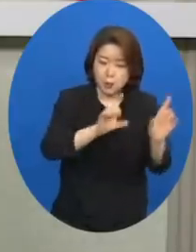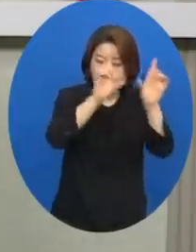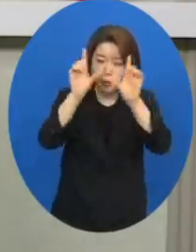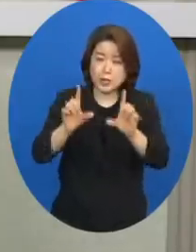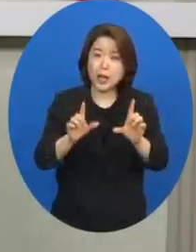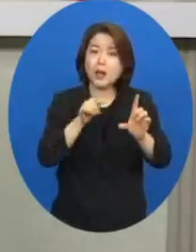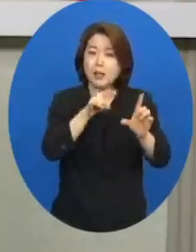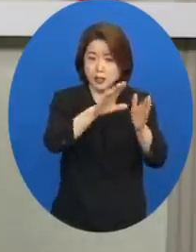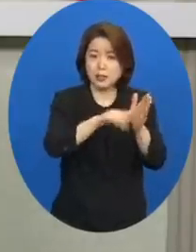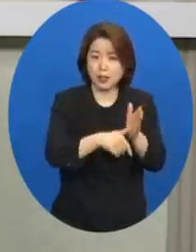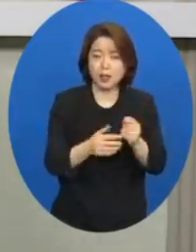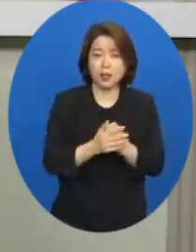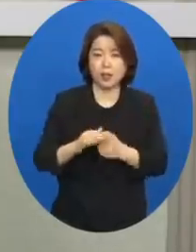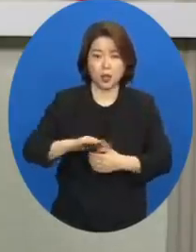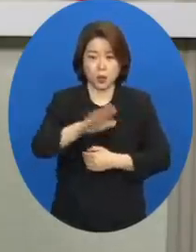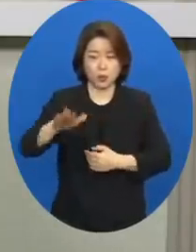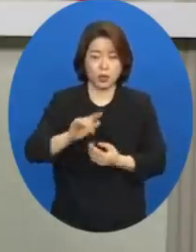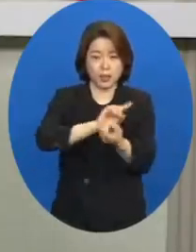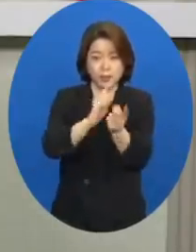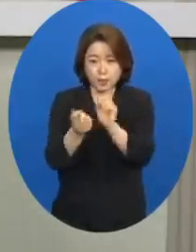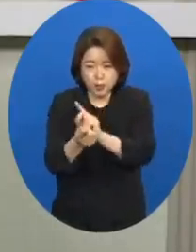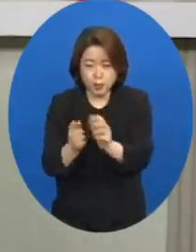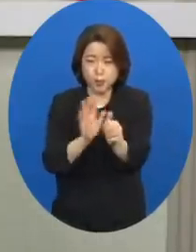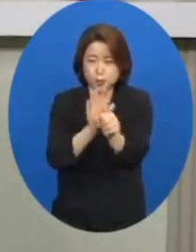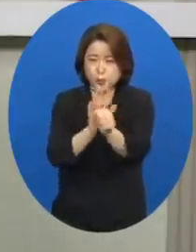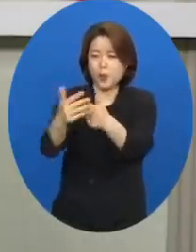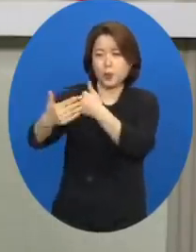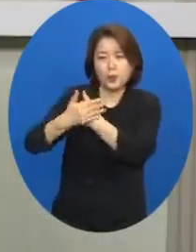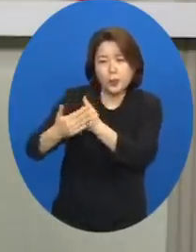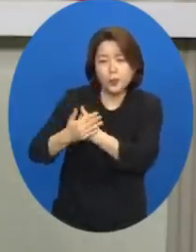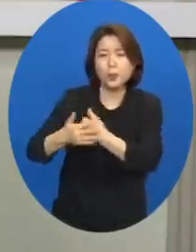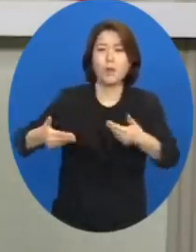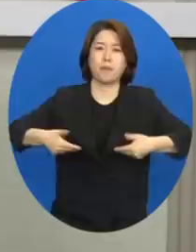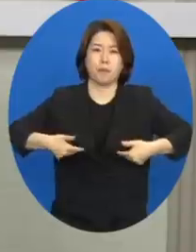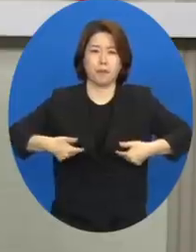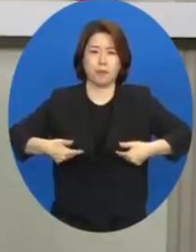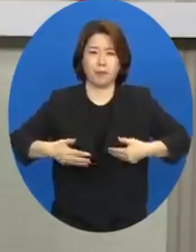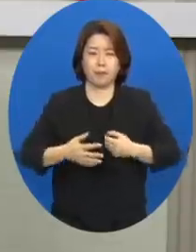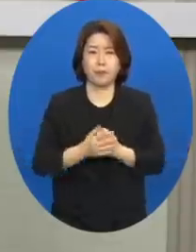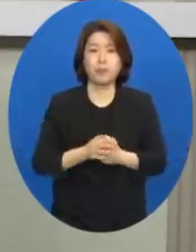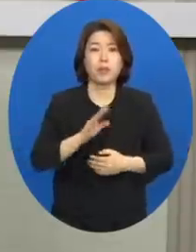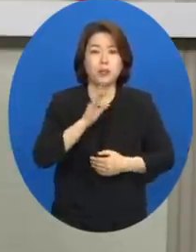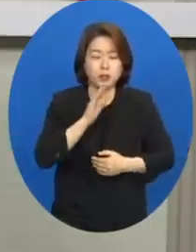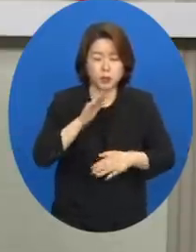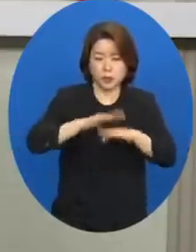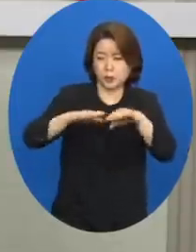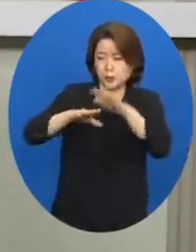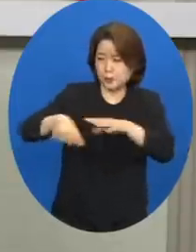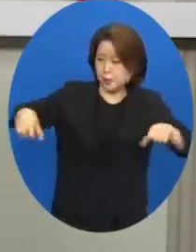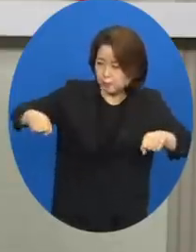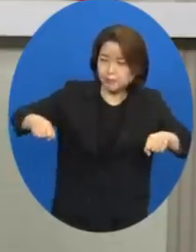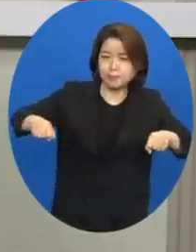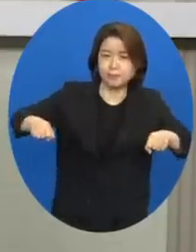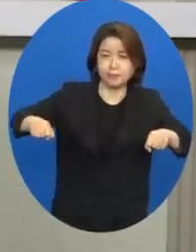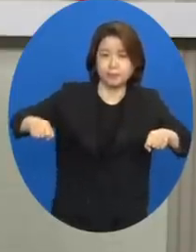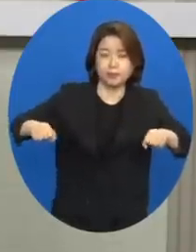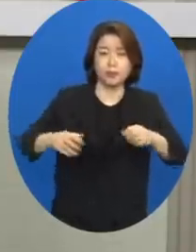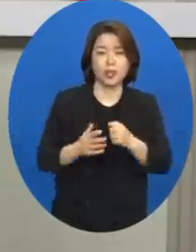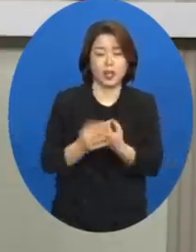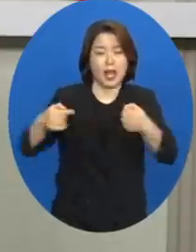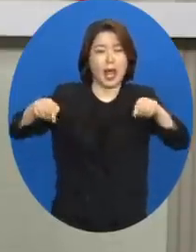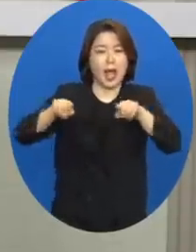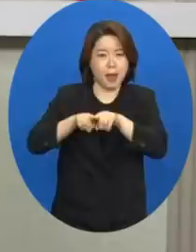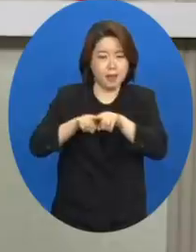는 우리가 서로 서로 도와야 하는 정말 손에 손을 잡고 함께